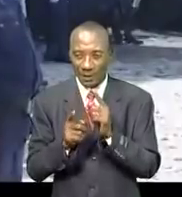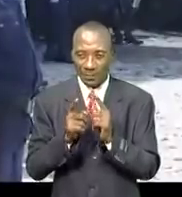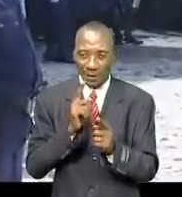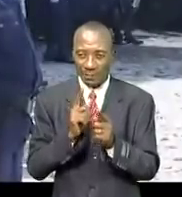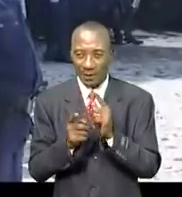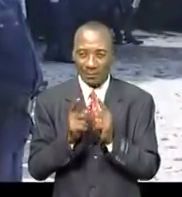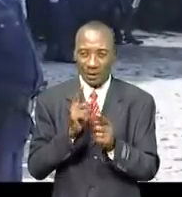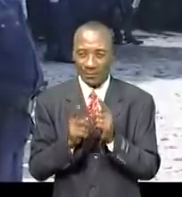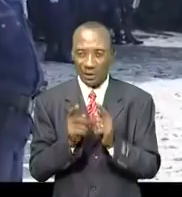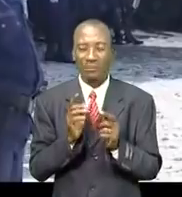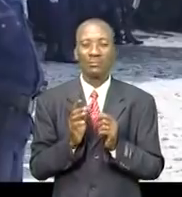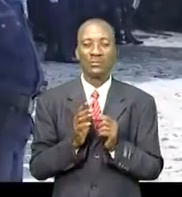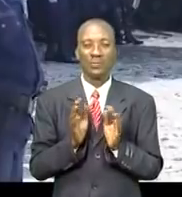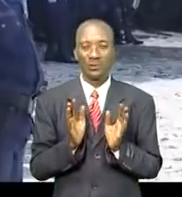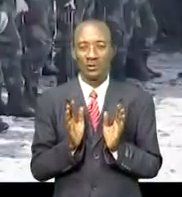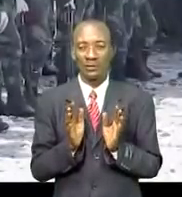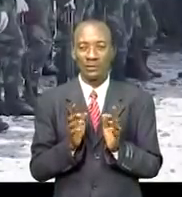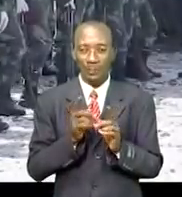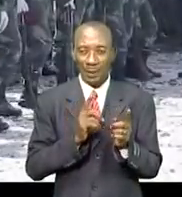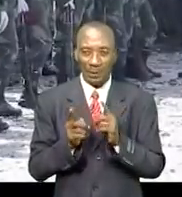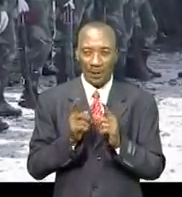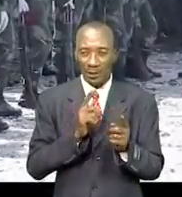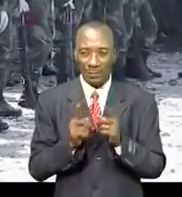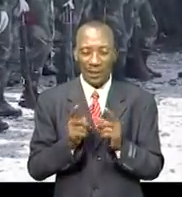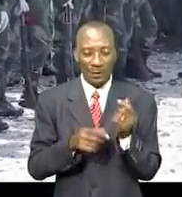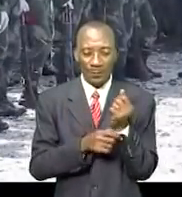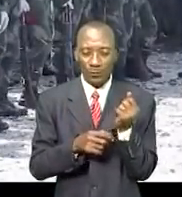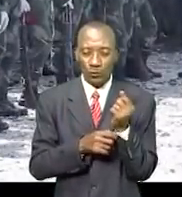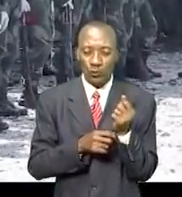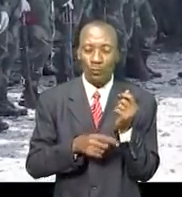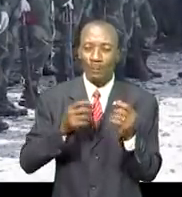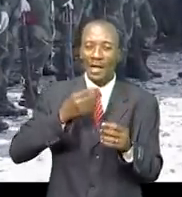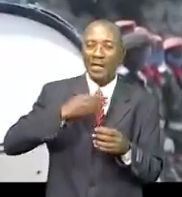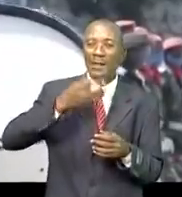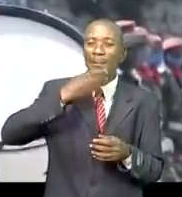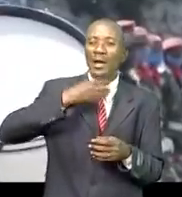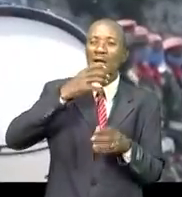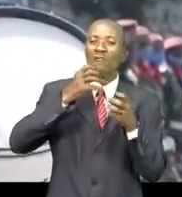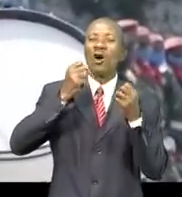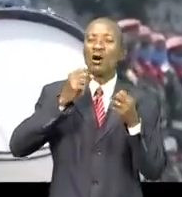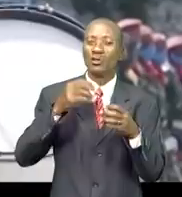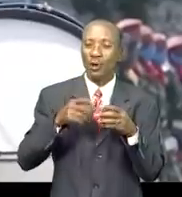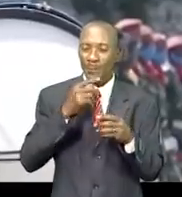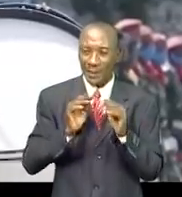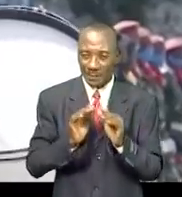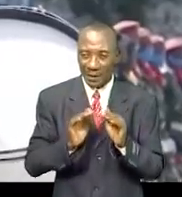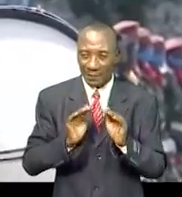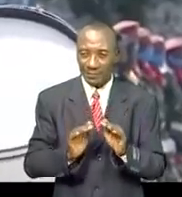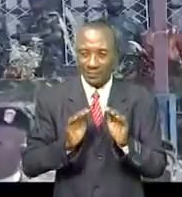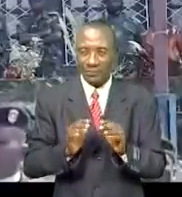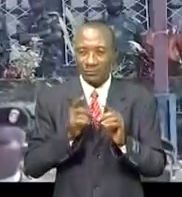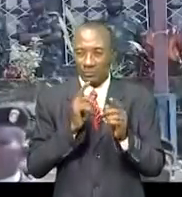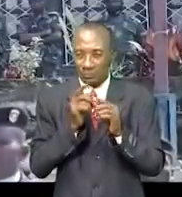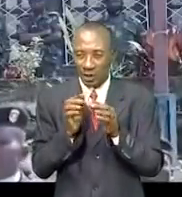cour. Personne n'osait parler à haute voix. Un petit regard journalistique suffisait pour comprendre finalement que l'air est